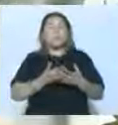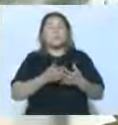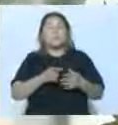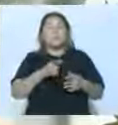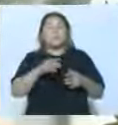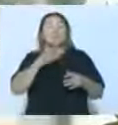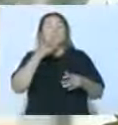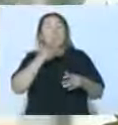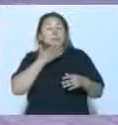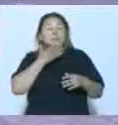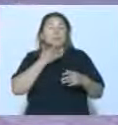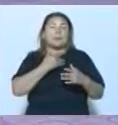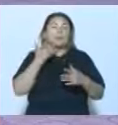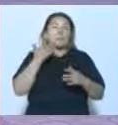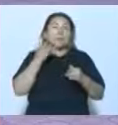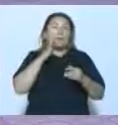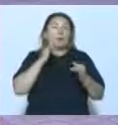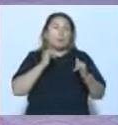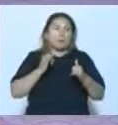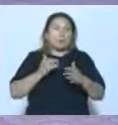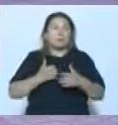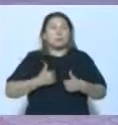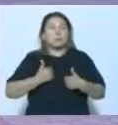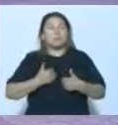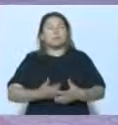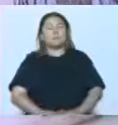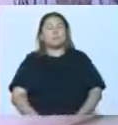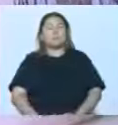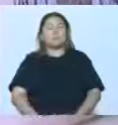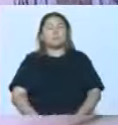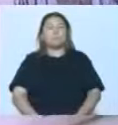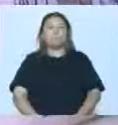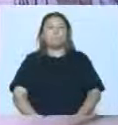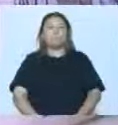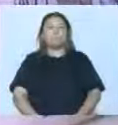жаздың ыстығында судың тапшылығы өзекті дейді тұрғындар. Абзал Айхат, Саламат Қайпов, Дидар.